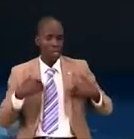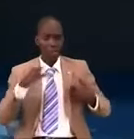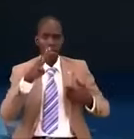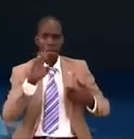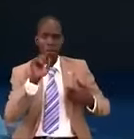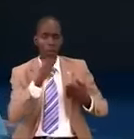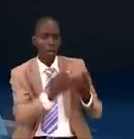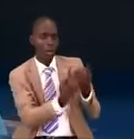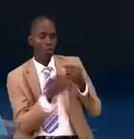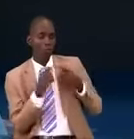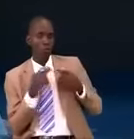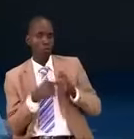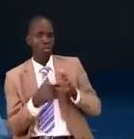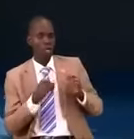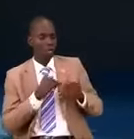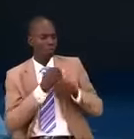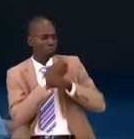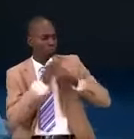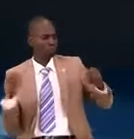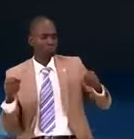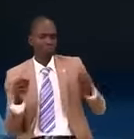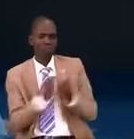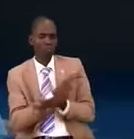l'une des brebis